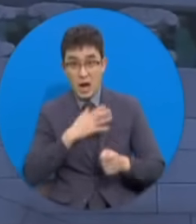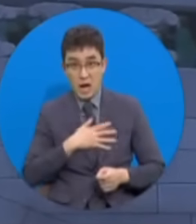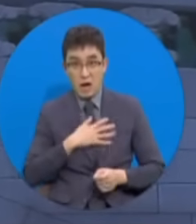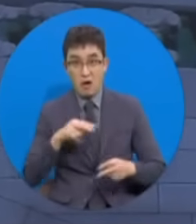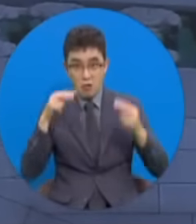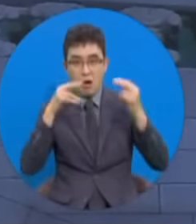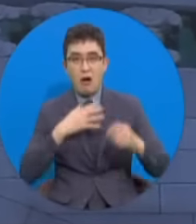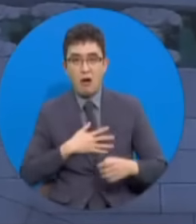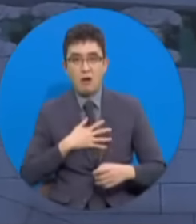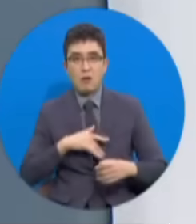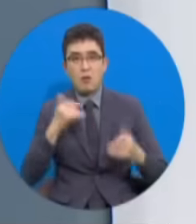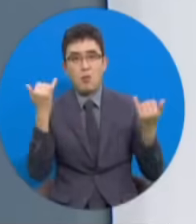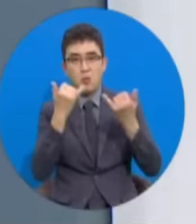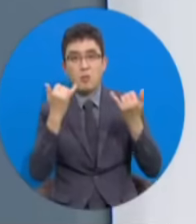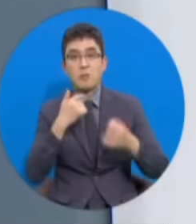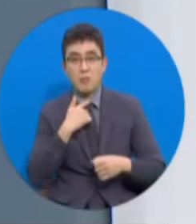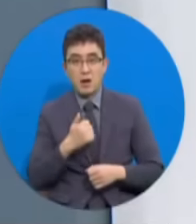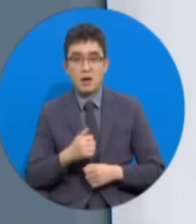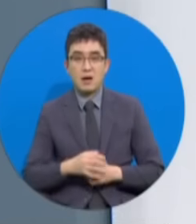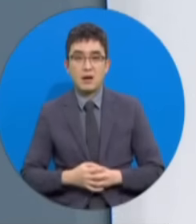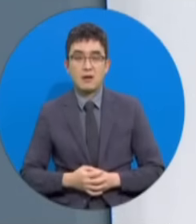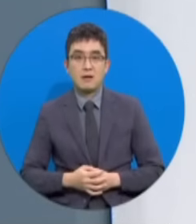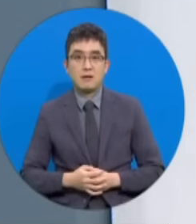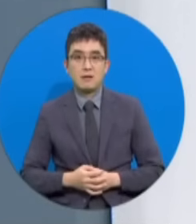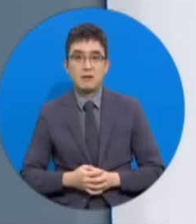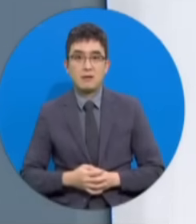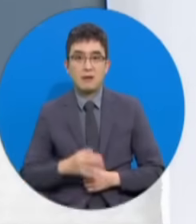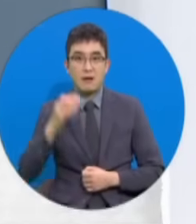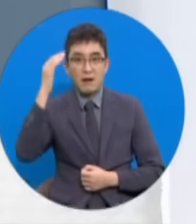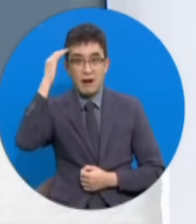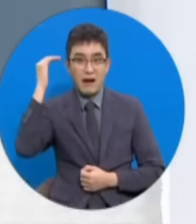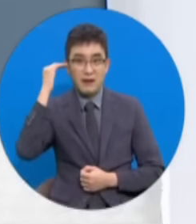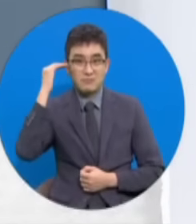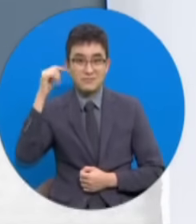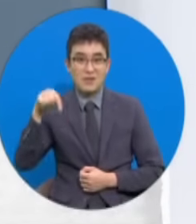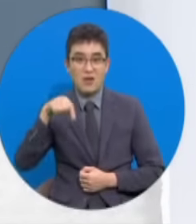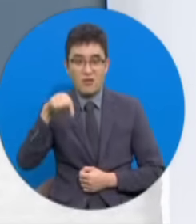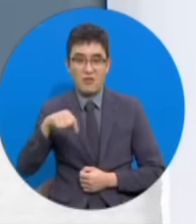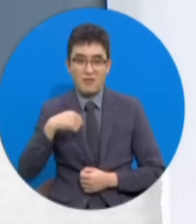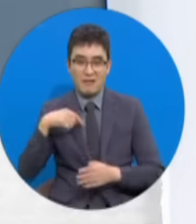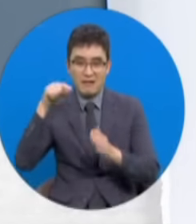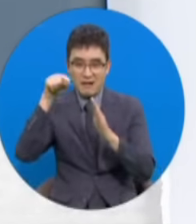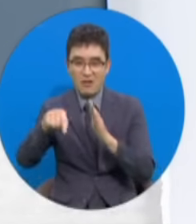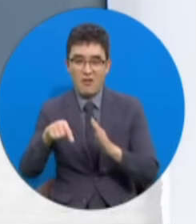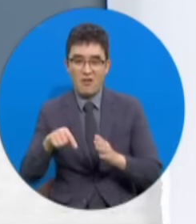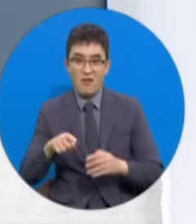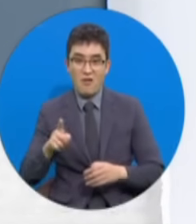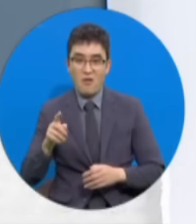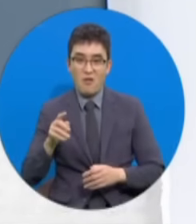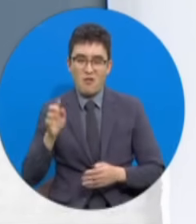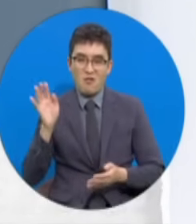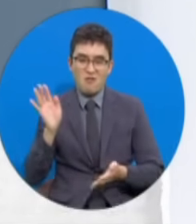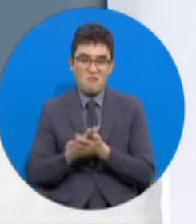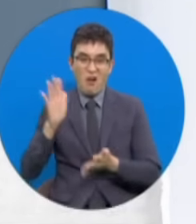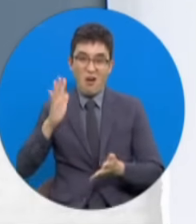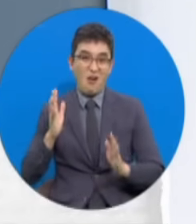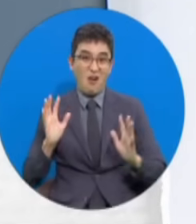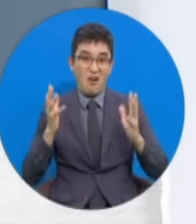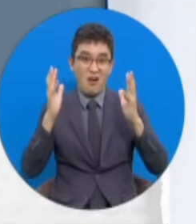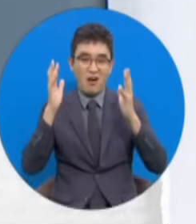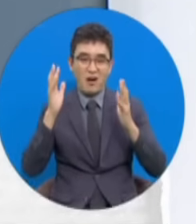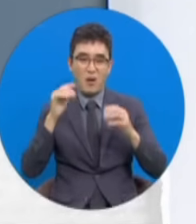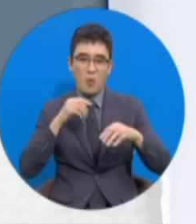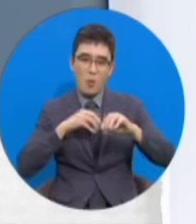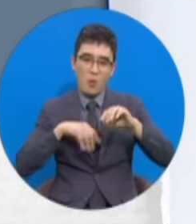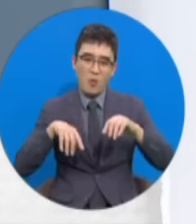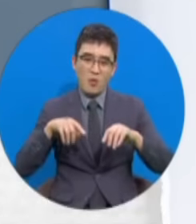통화를 가졌다고 합니다. 그래서 대한민국에서 참 뜨겁게 환영해줬다 이렇게 얘기를 돌려서 했던 것으로 알려져 있는데요.